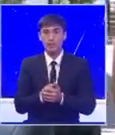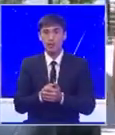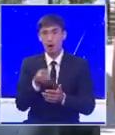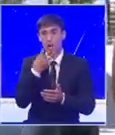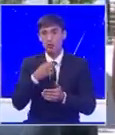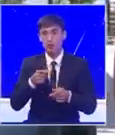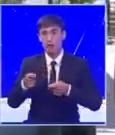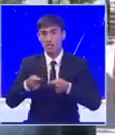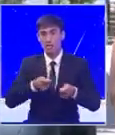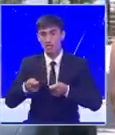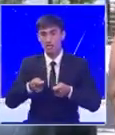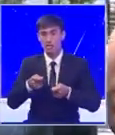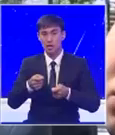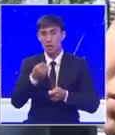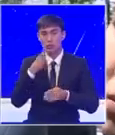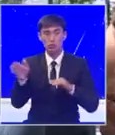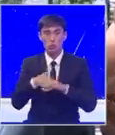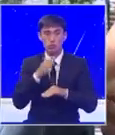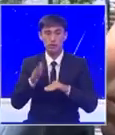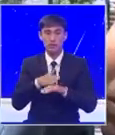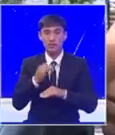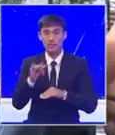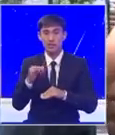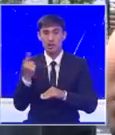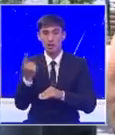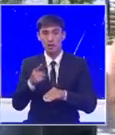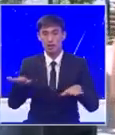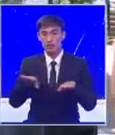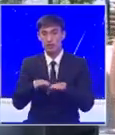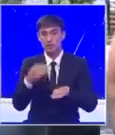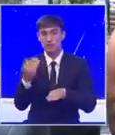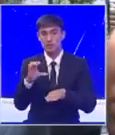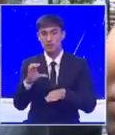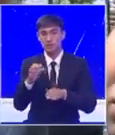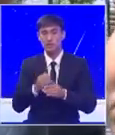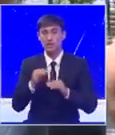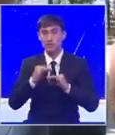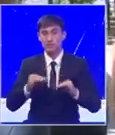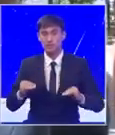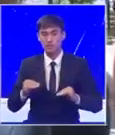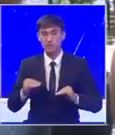хорошие вожатые, они очень добрые и на одной волне с детьми.